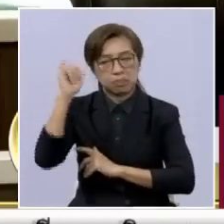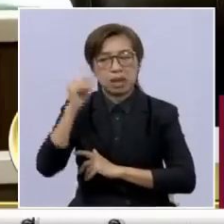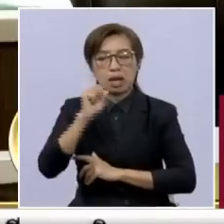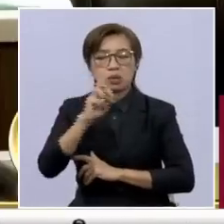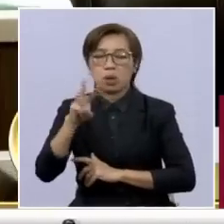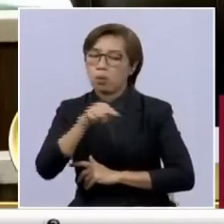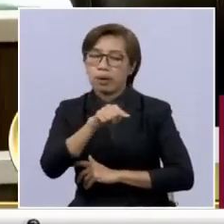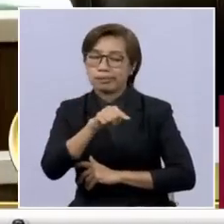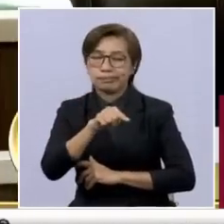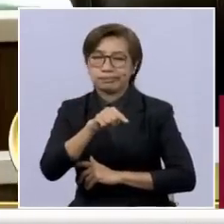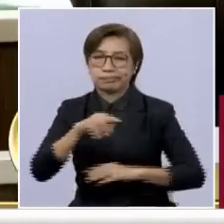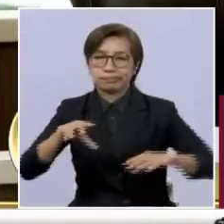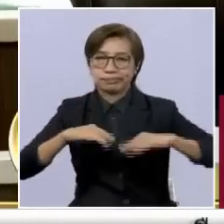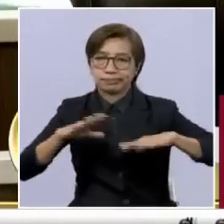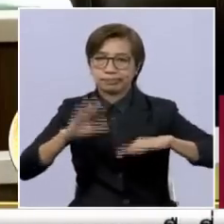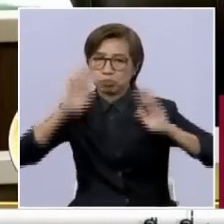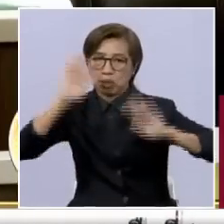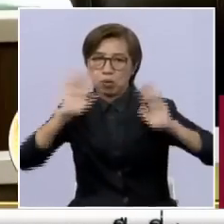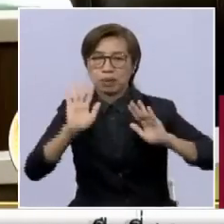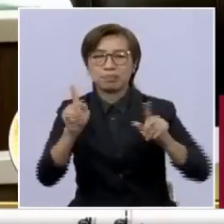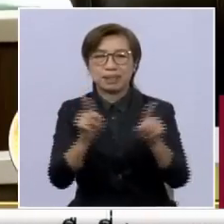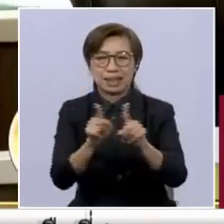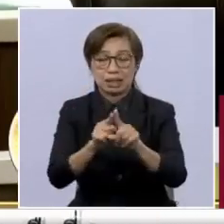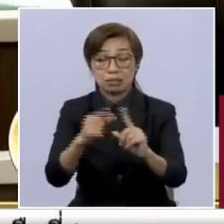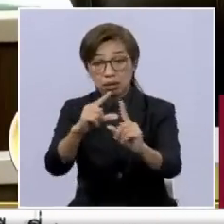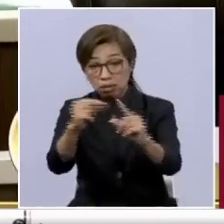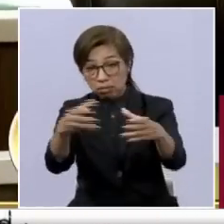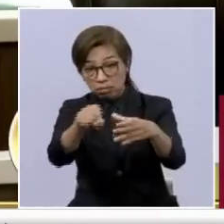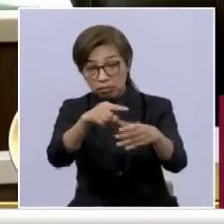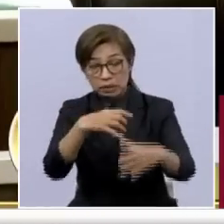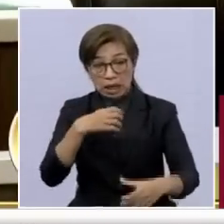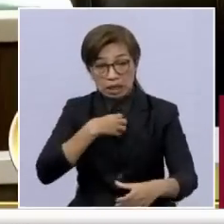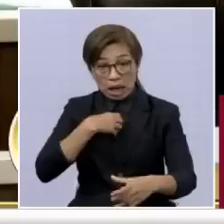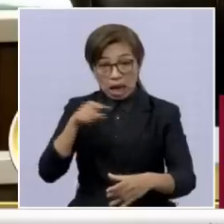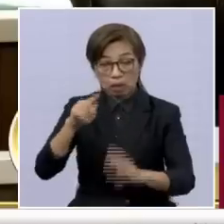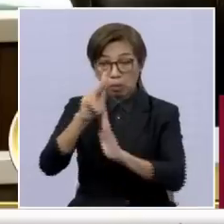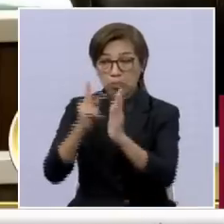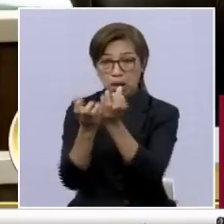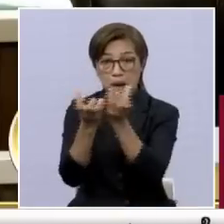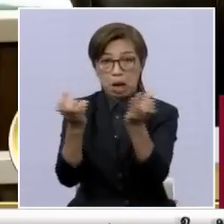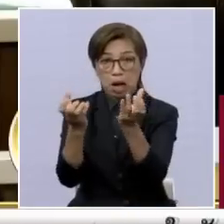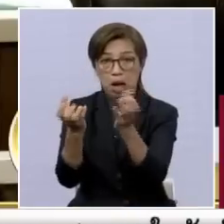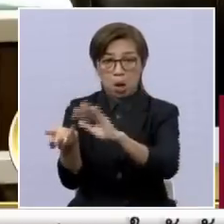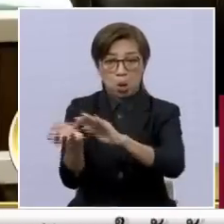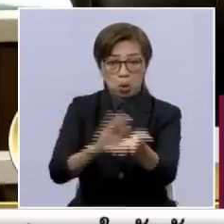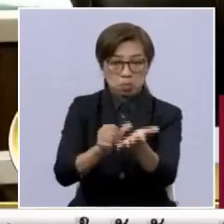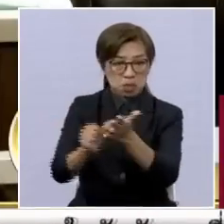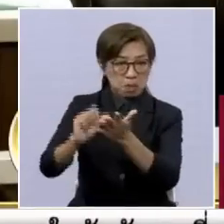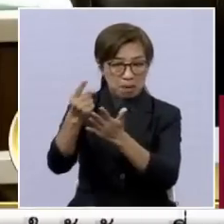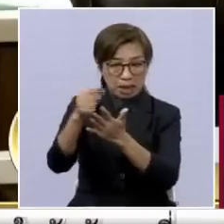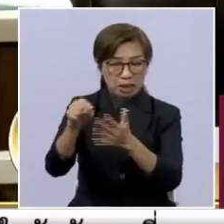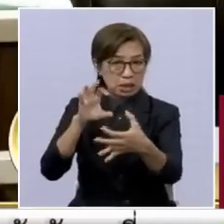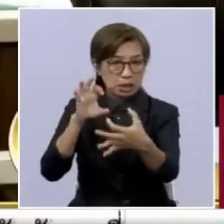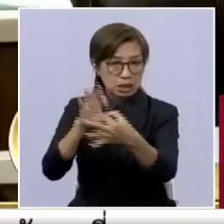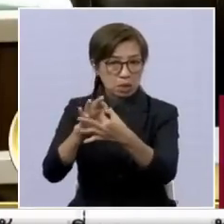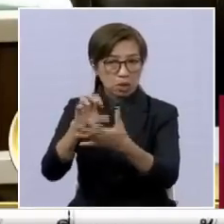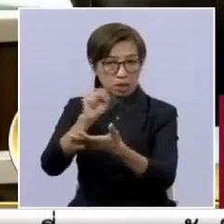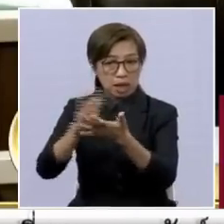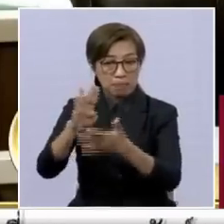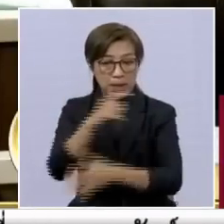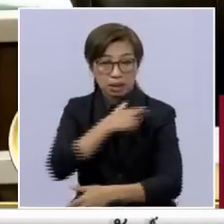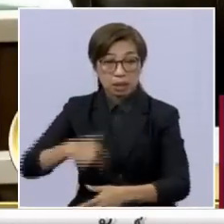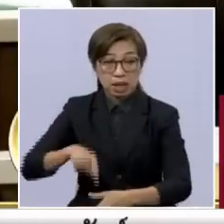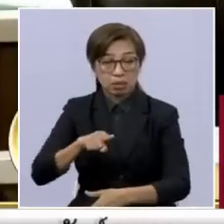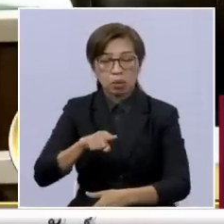ก็คงไม่เอาด้วยเช่นเดียวกันถ้าพรรคก้าวไกลยังต้องการล้มรัฐธรรมนูญแก้รัฐธรรมนูญที่เกี่ยวข้องกับสถาบันสว.